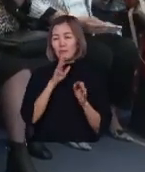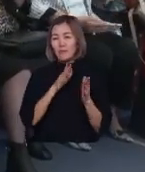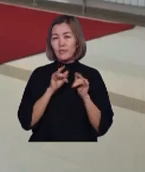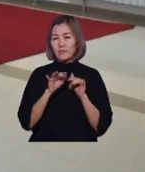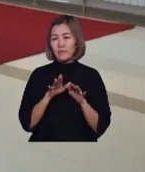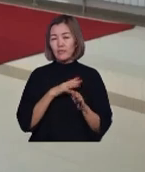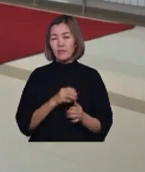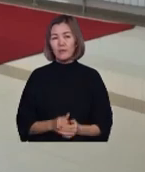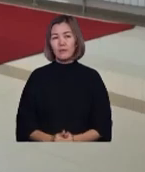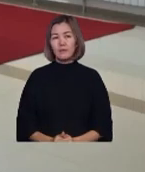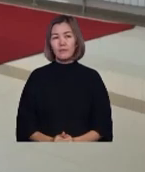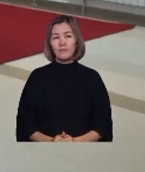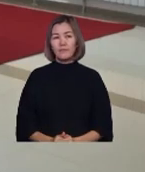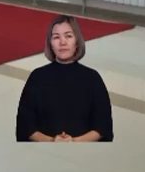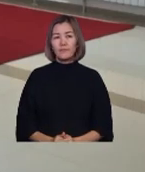дела».